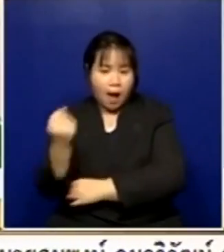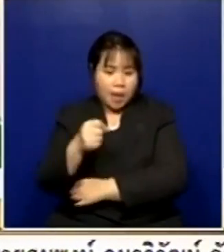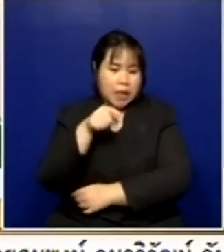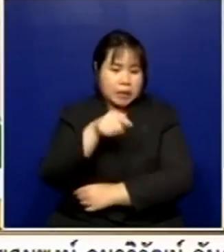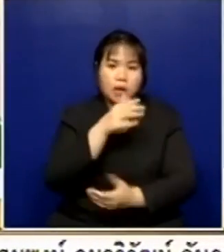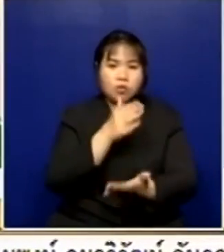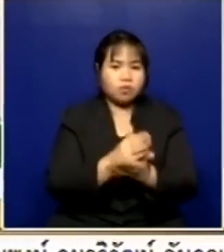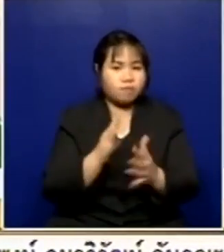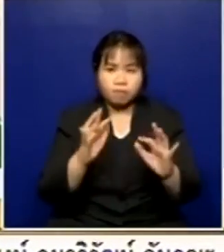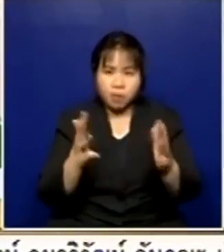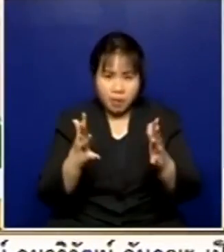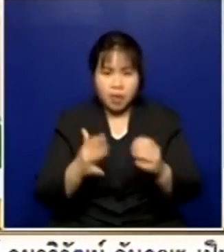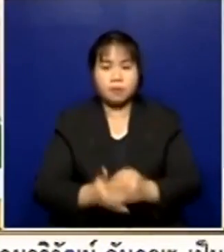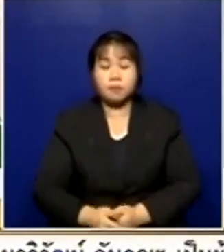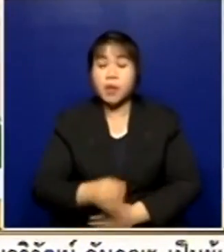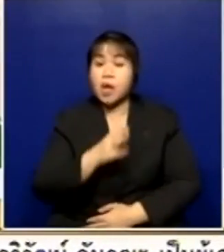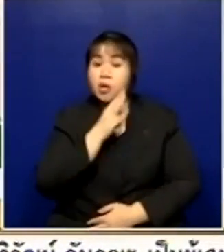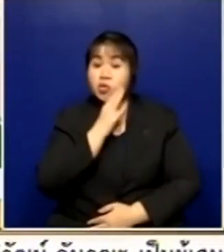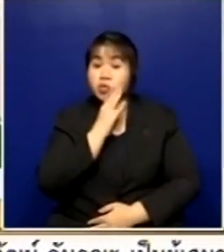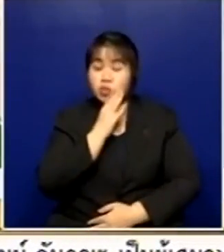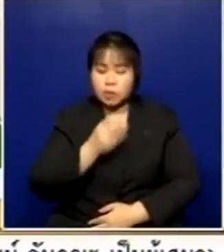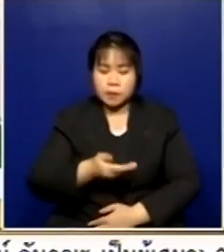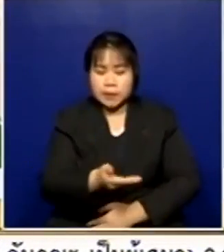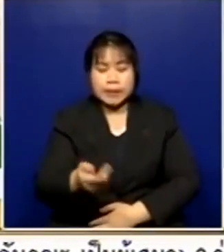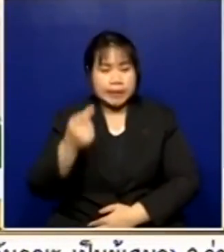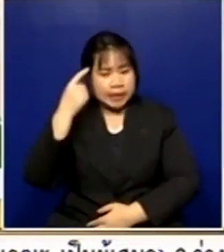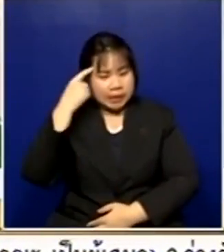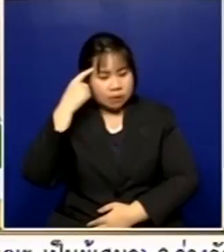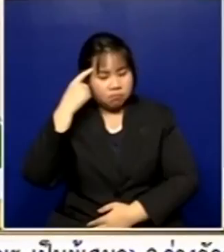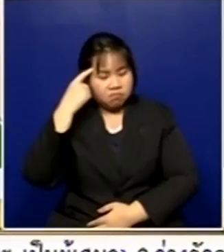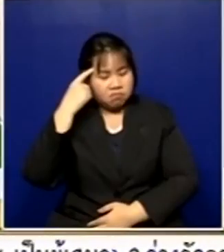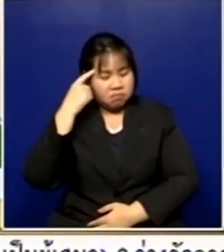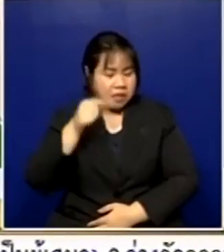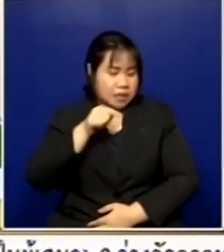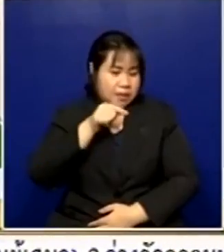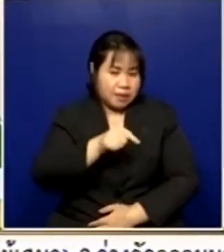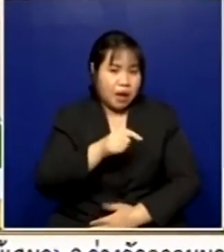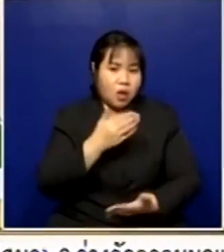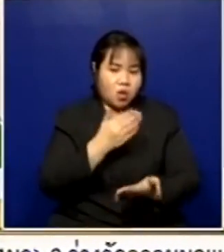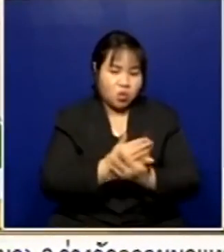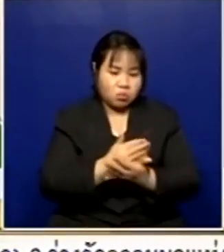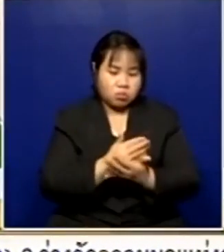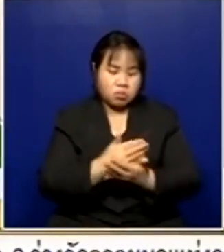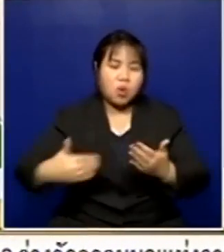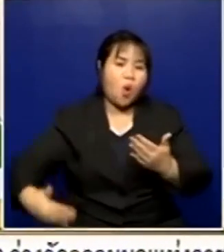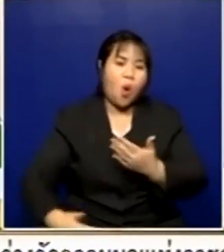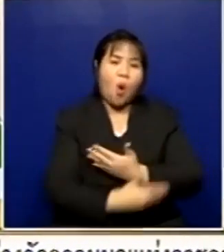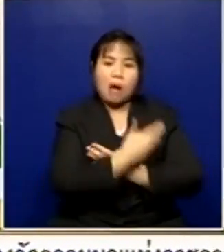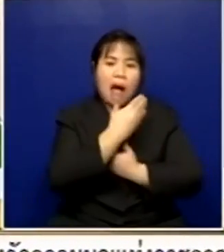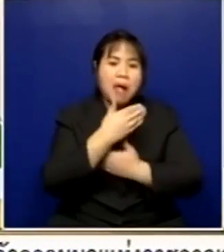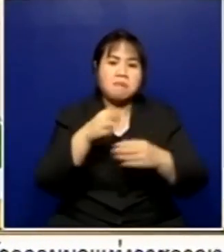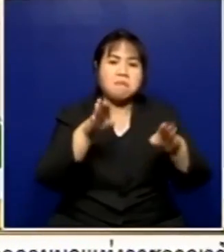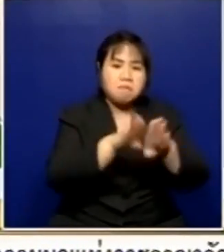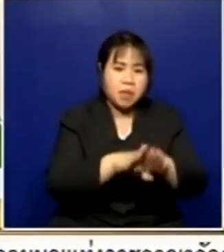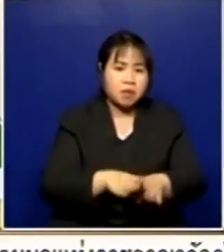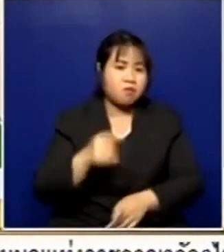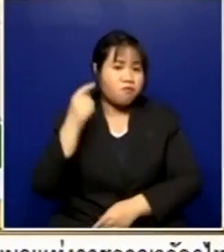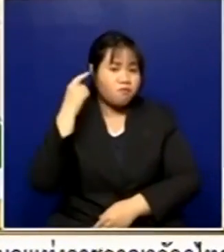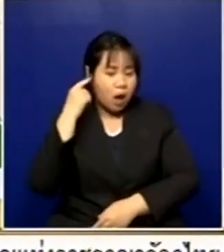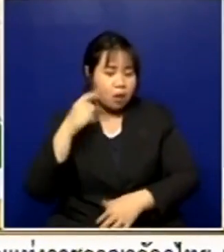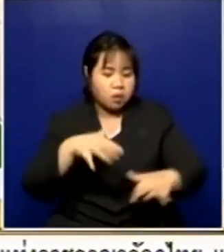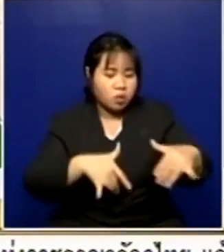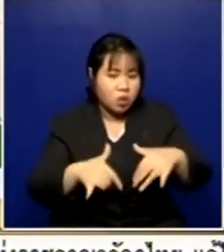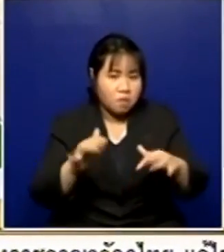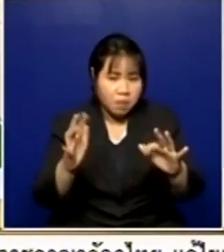ยั้งหากท่านใดคิดว่าจะตัดต้นลมด้วยการปิดโอกาสปิดเสียงประชาชน